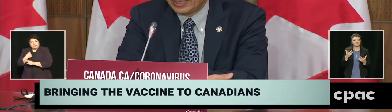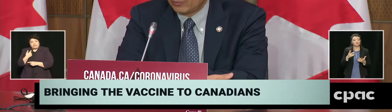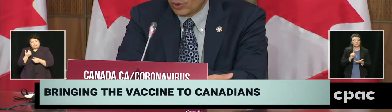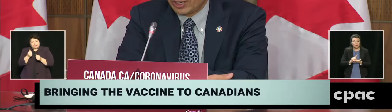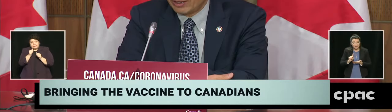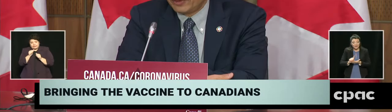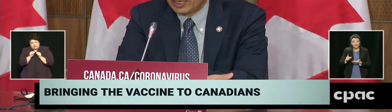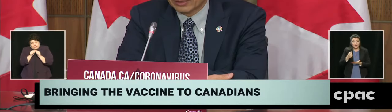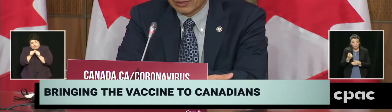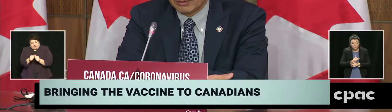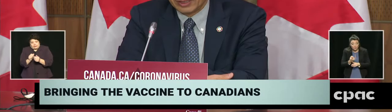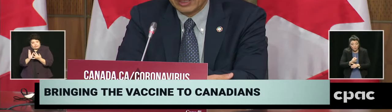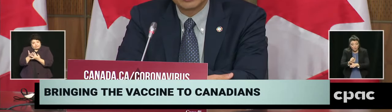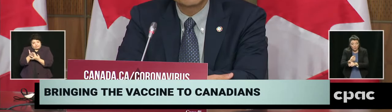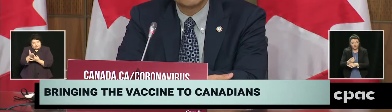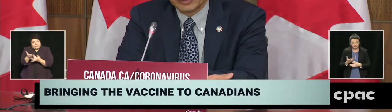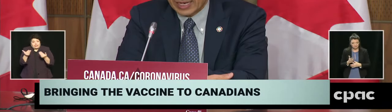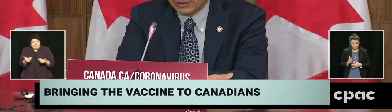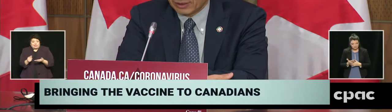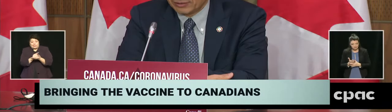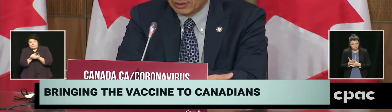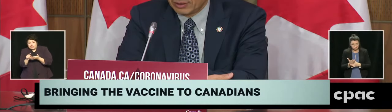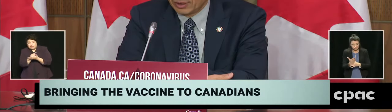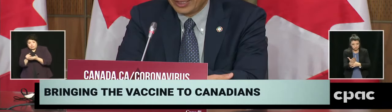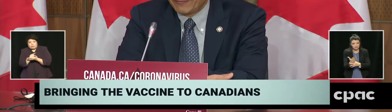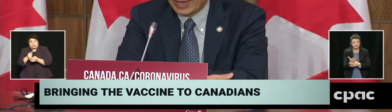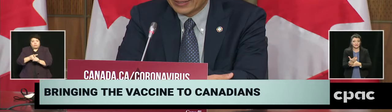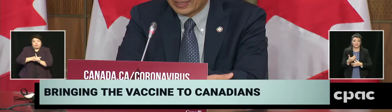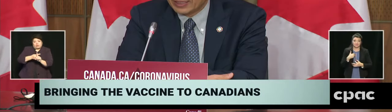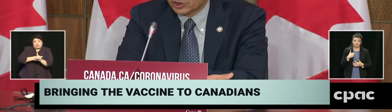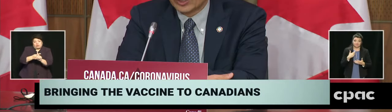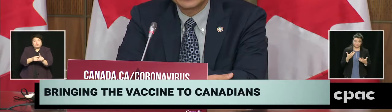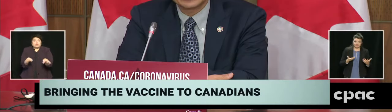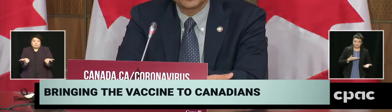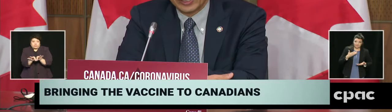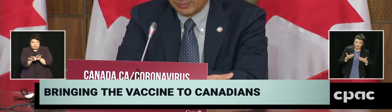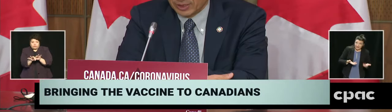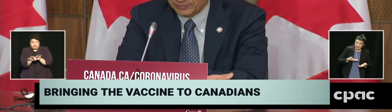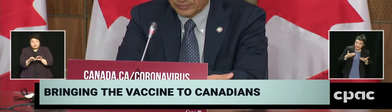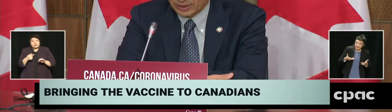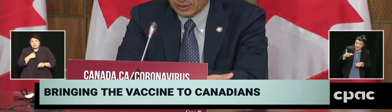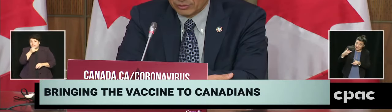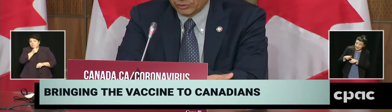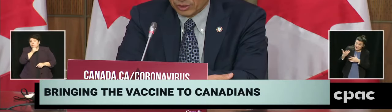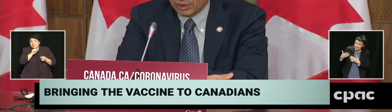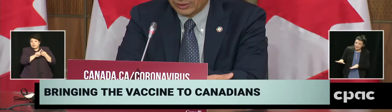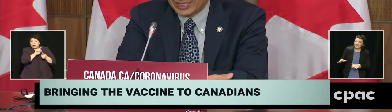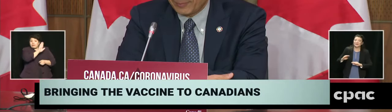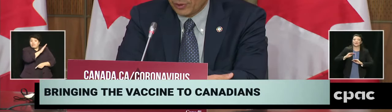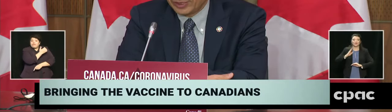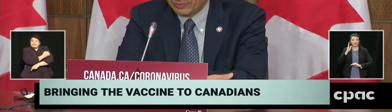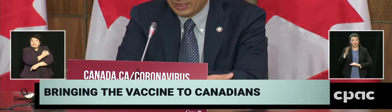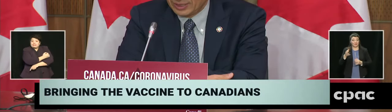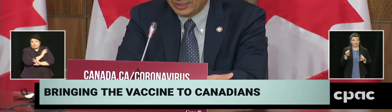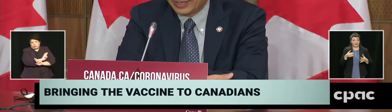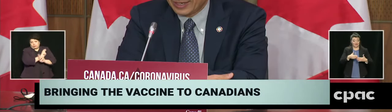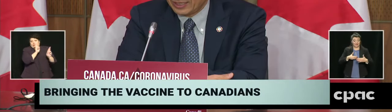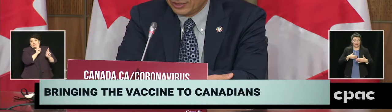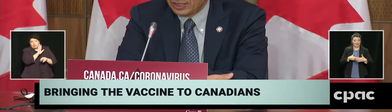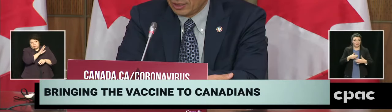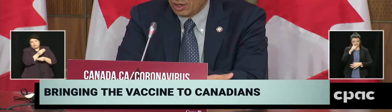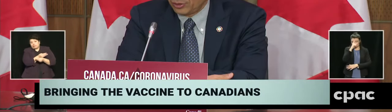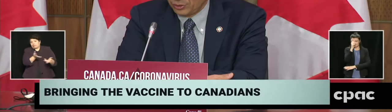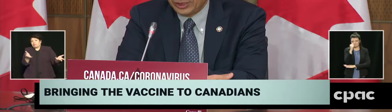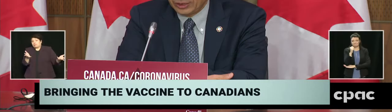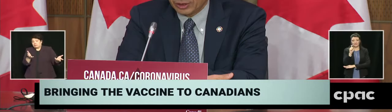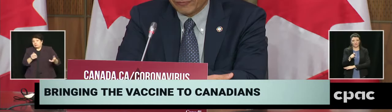semaines et les mois à venir, tandis que nous attendons que les vaccins soient disponibles. Tout au long de la pandémie, les